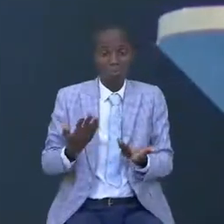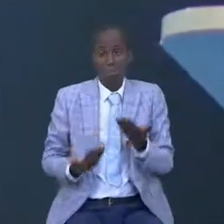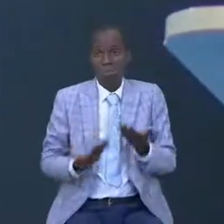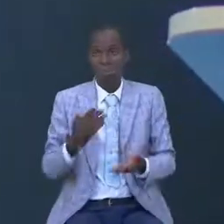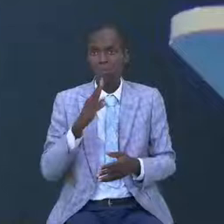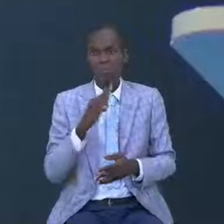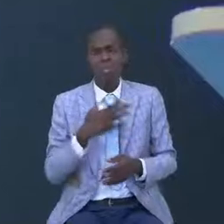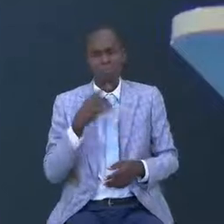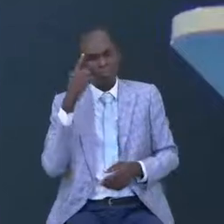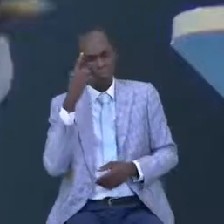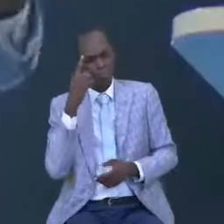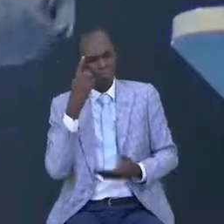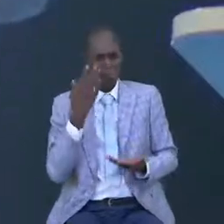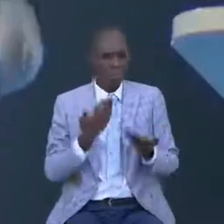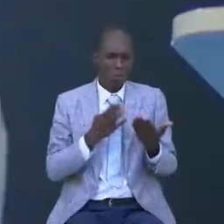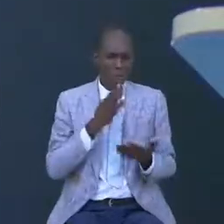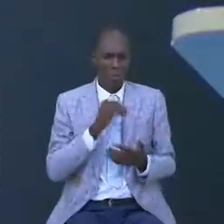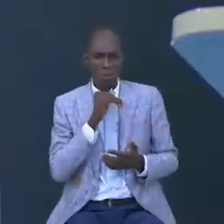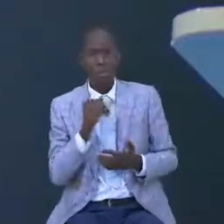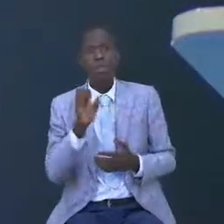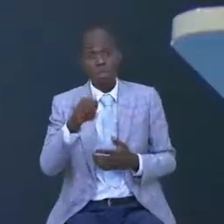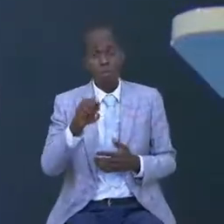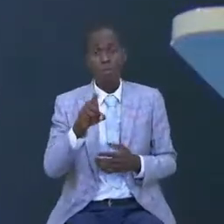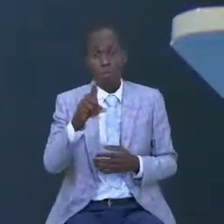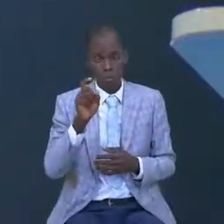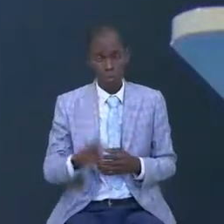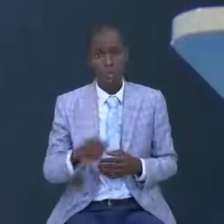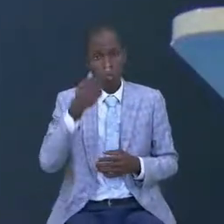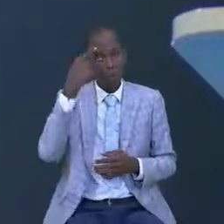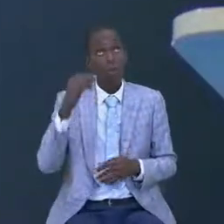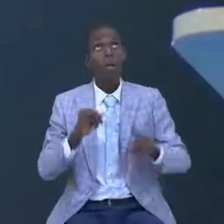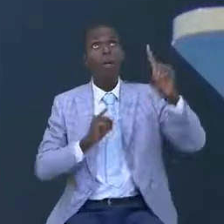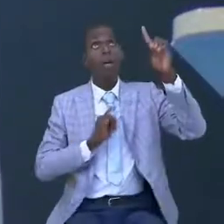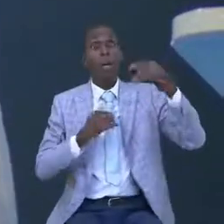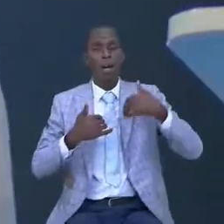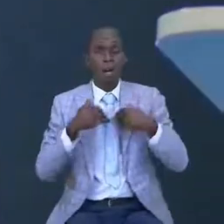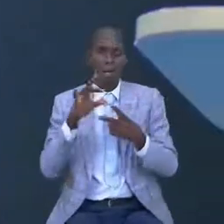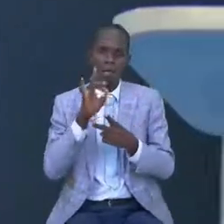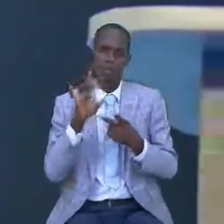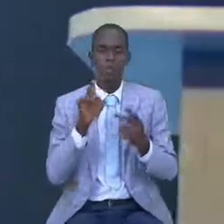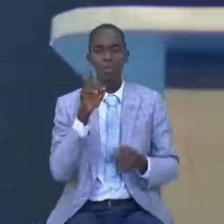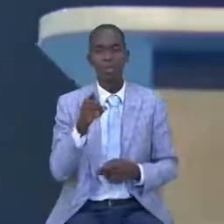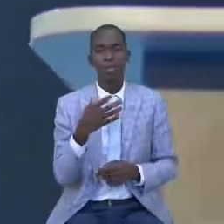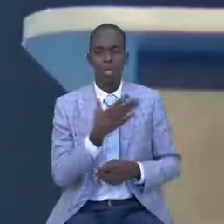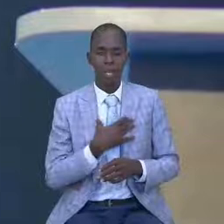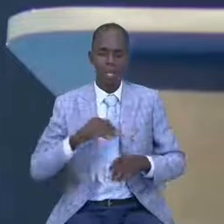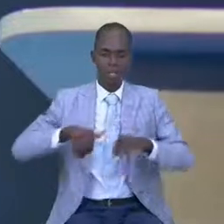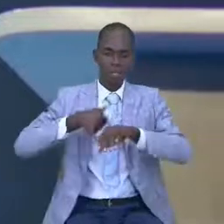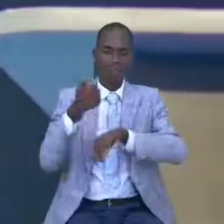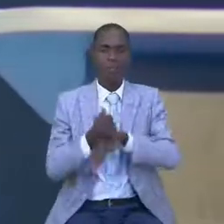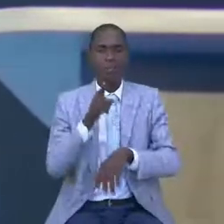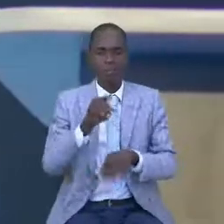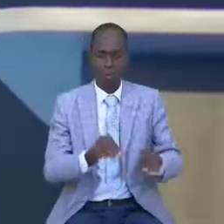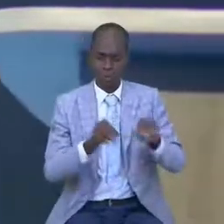tu es assis là-bas, ou bien tu es debout, et tu te demandes, est-ce que je dois le faire? Mais tu dois le faire parce qu'il a dit que je